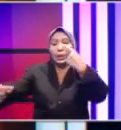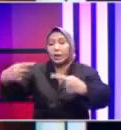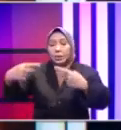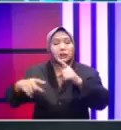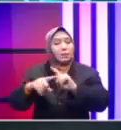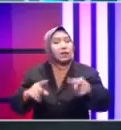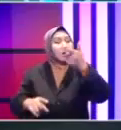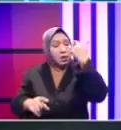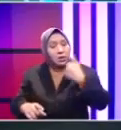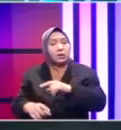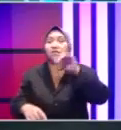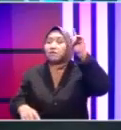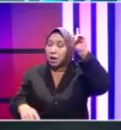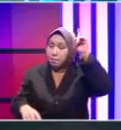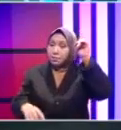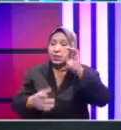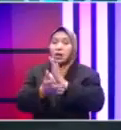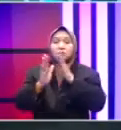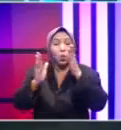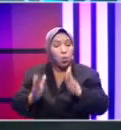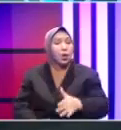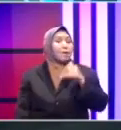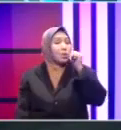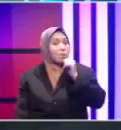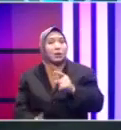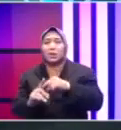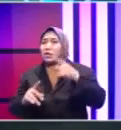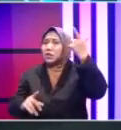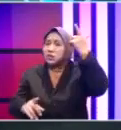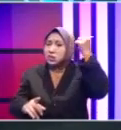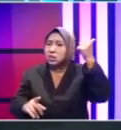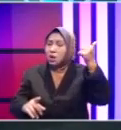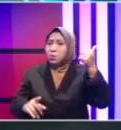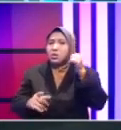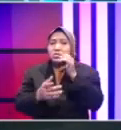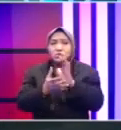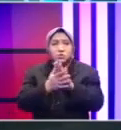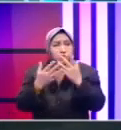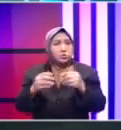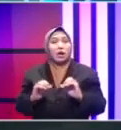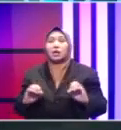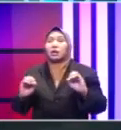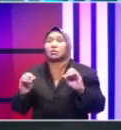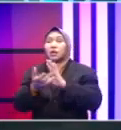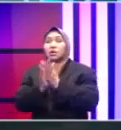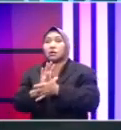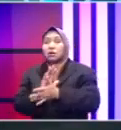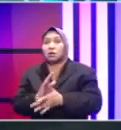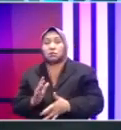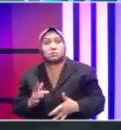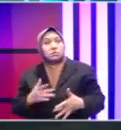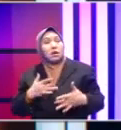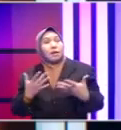kerana gila kita pahami sebagai seorang perempuan lebih di tahu setetes istrinya itu telah tiada make diet dengan